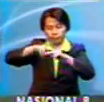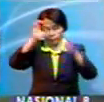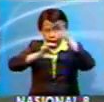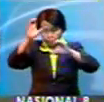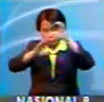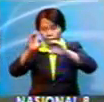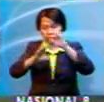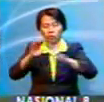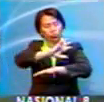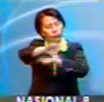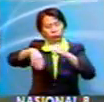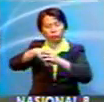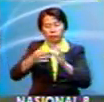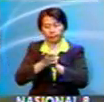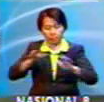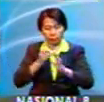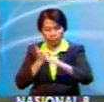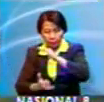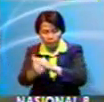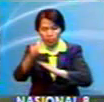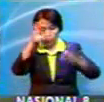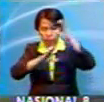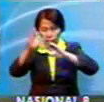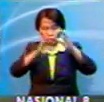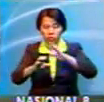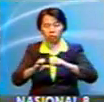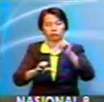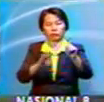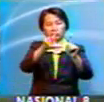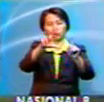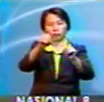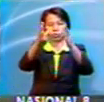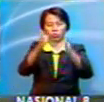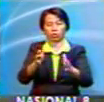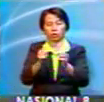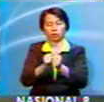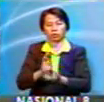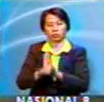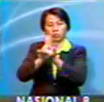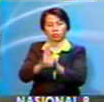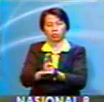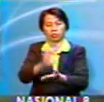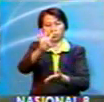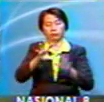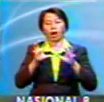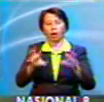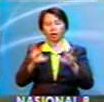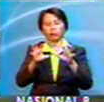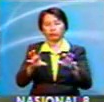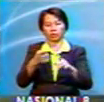ini melibatkan semua agensi penyelamat ke angka 130 anggota dengan bantuan 4 ekor anjing